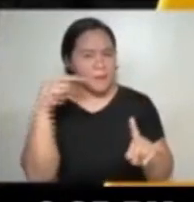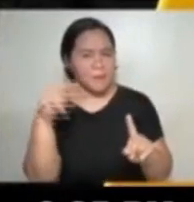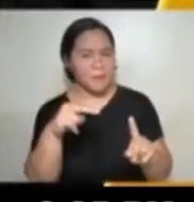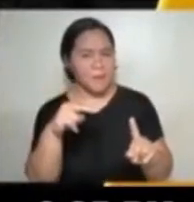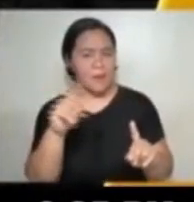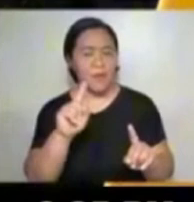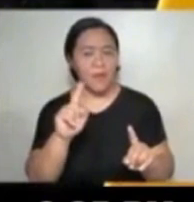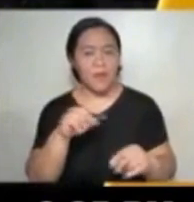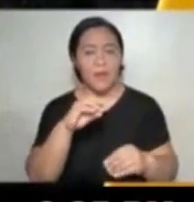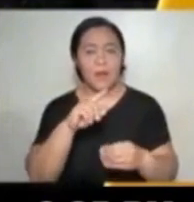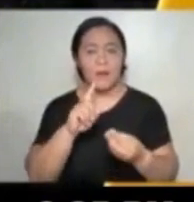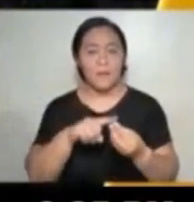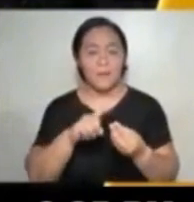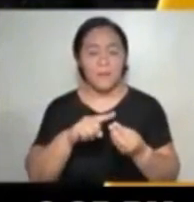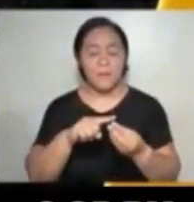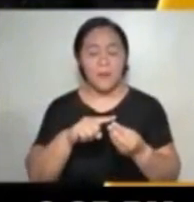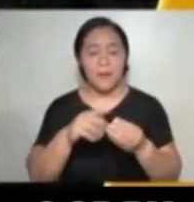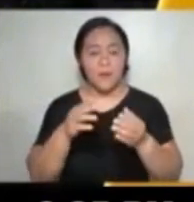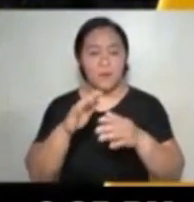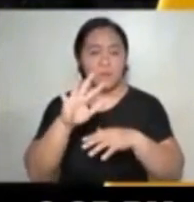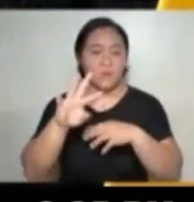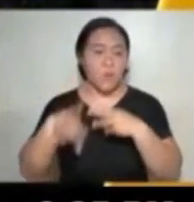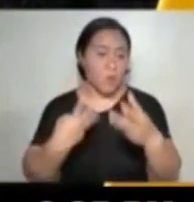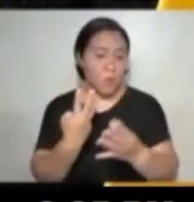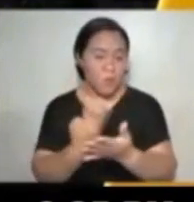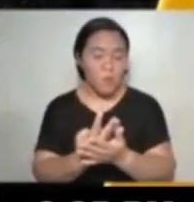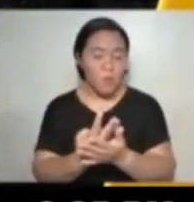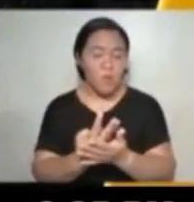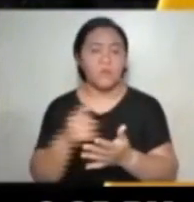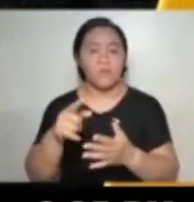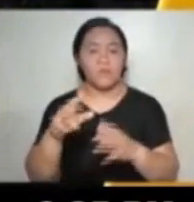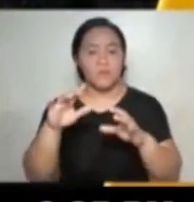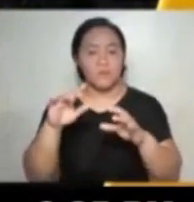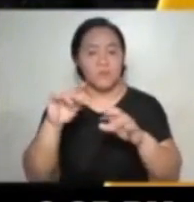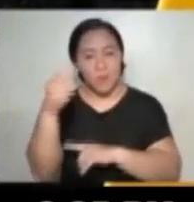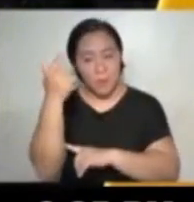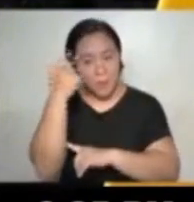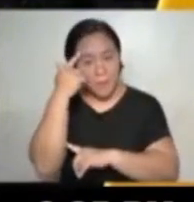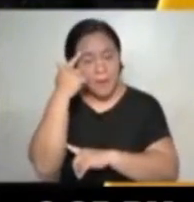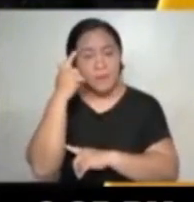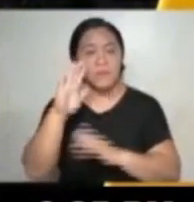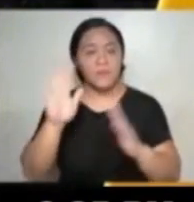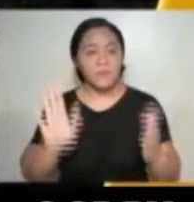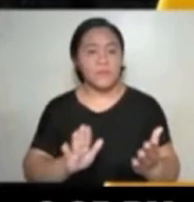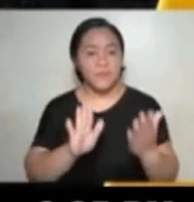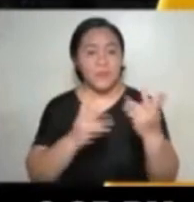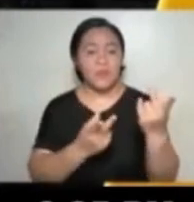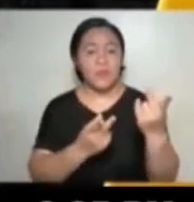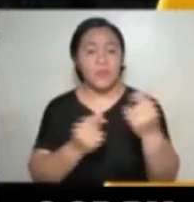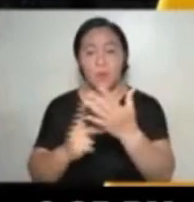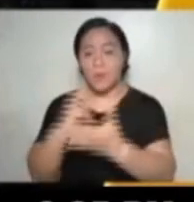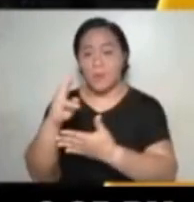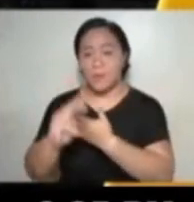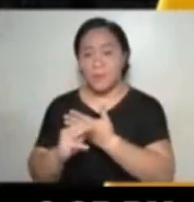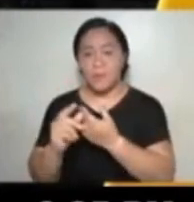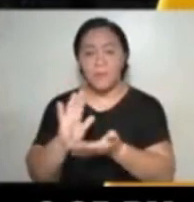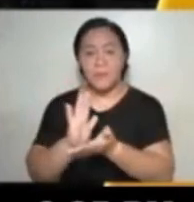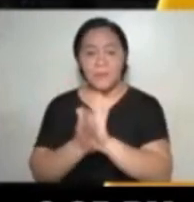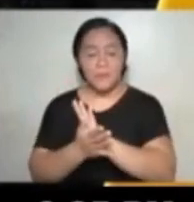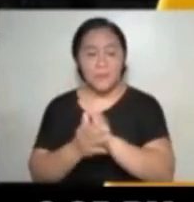the government approach ah ibig sabihin kasabay po ng ating mga programa para makapagbigay ng